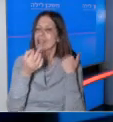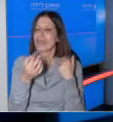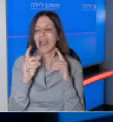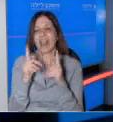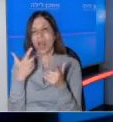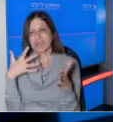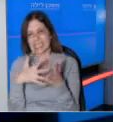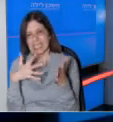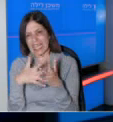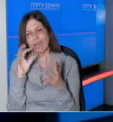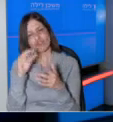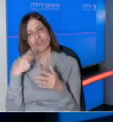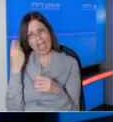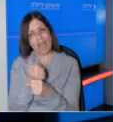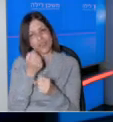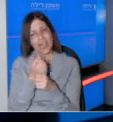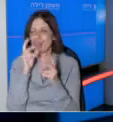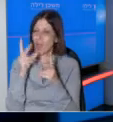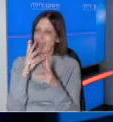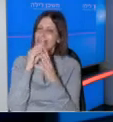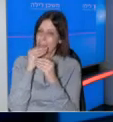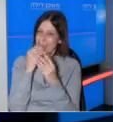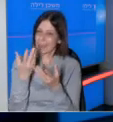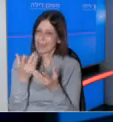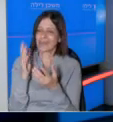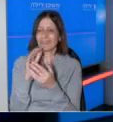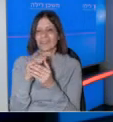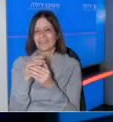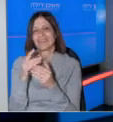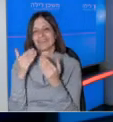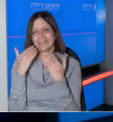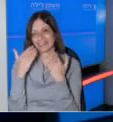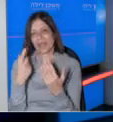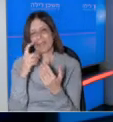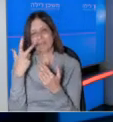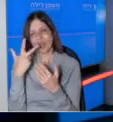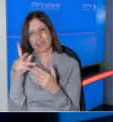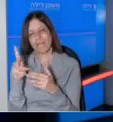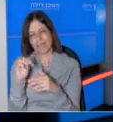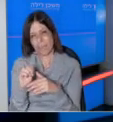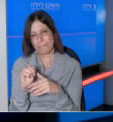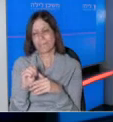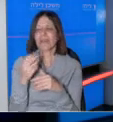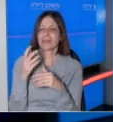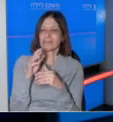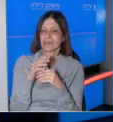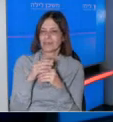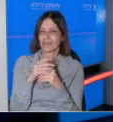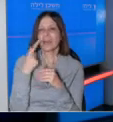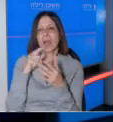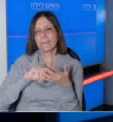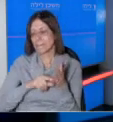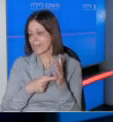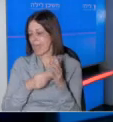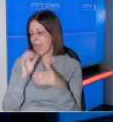למה הסקר? א', בשביל שלנו עבודה שנוכל לדבר, כי זה לפני הכל. נודה ל-103 FM. לא, אבל באמת, המטרה היא